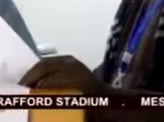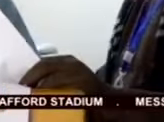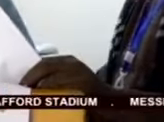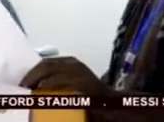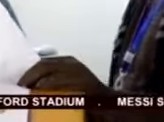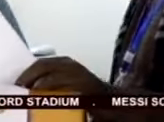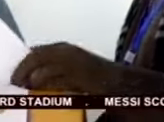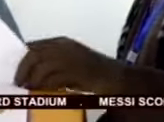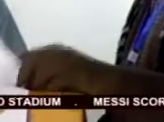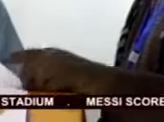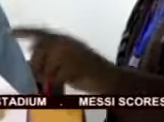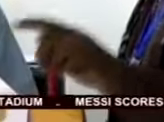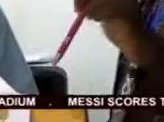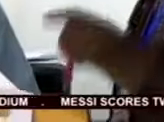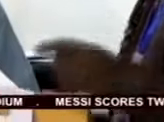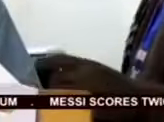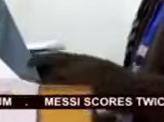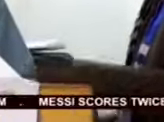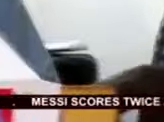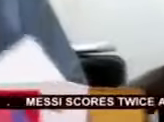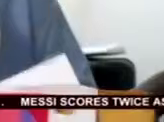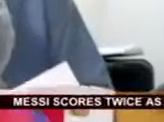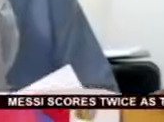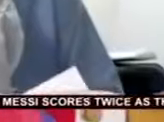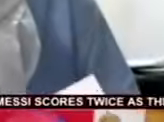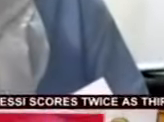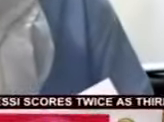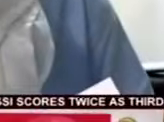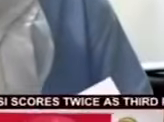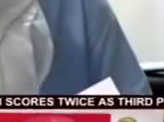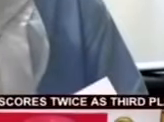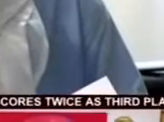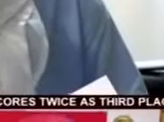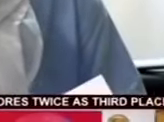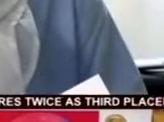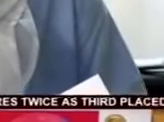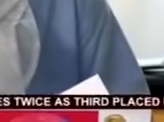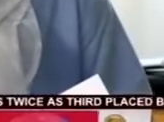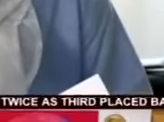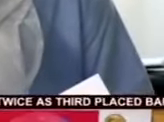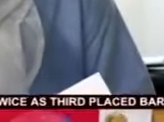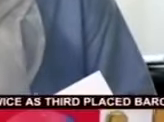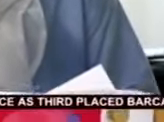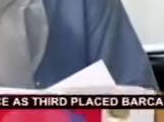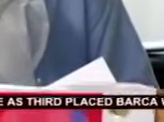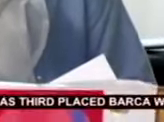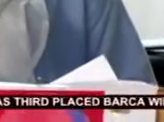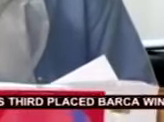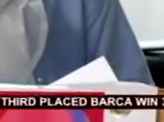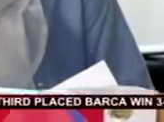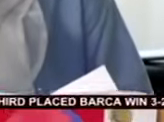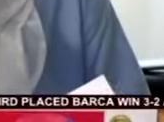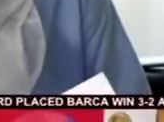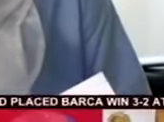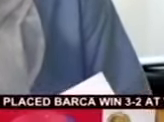nyo sawonke atada fo momuang aning konoto sei momuang nin